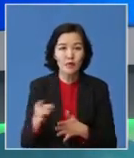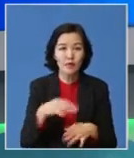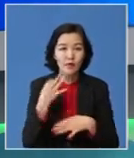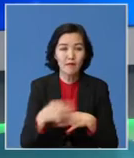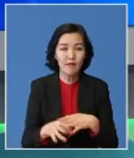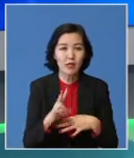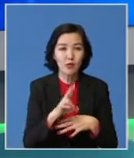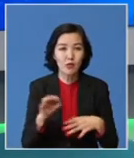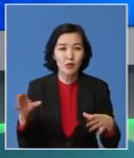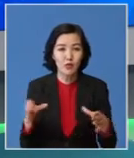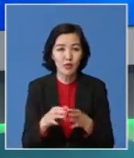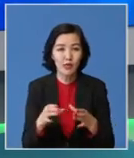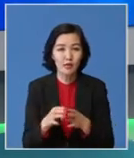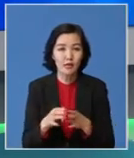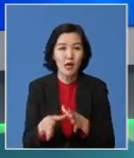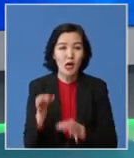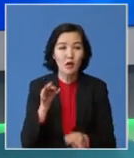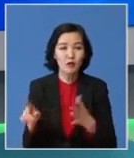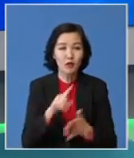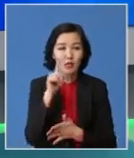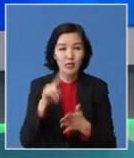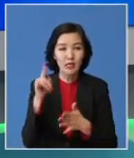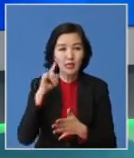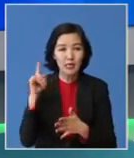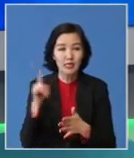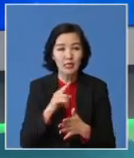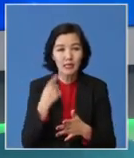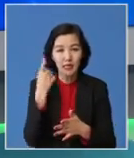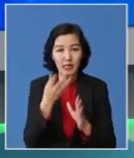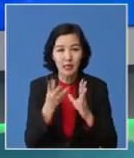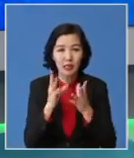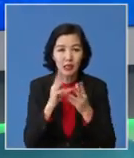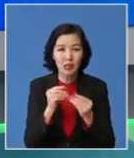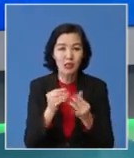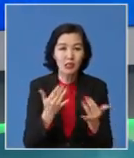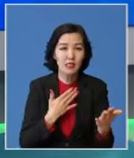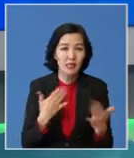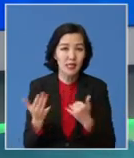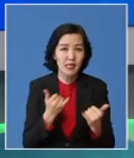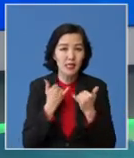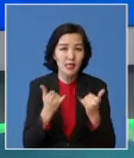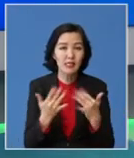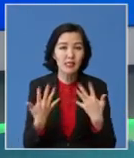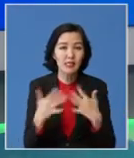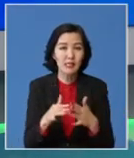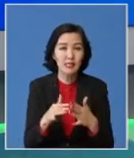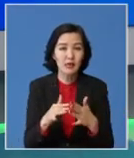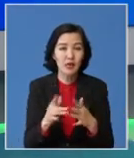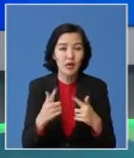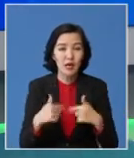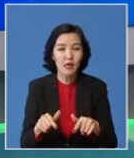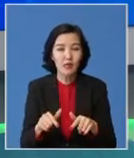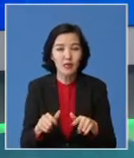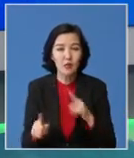«Нур Отан». В целях обсуждения вопросов казахстанской идентичности и толерантности в селе Шонже ими